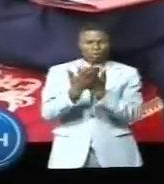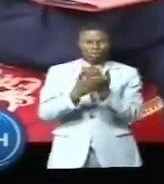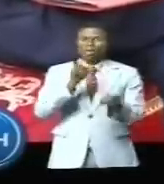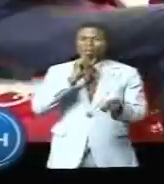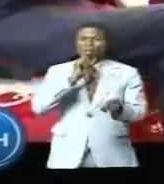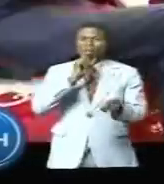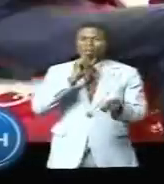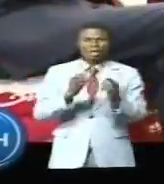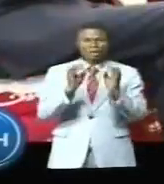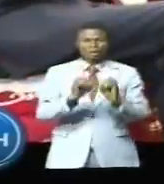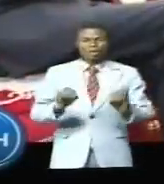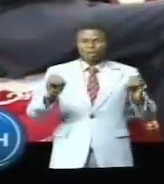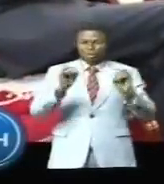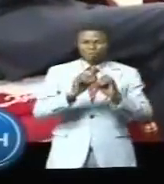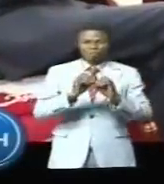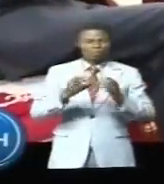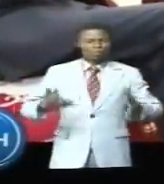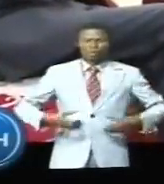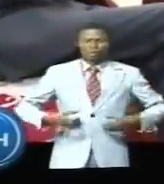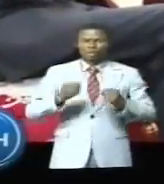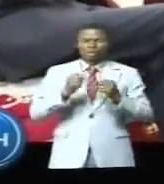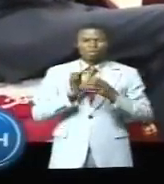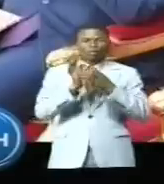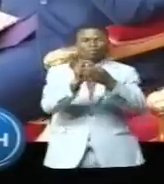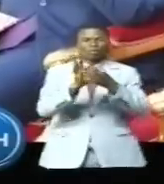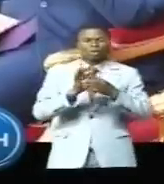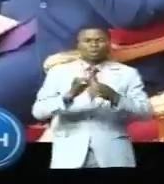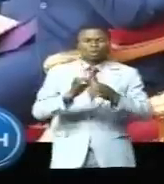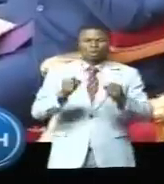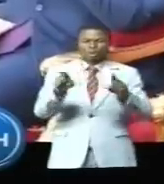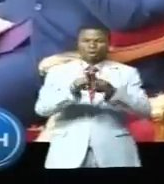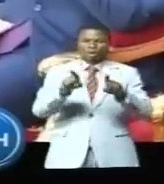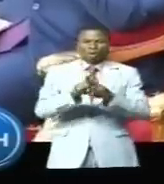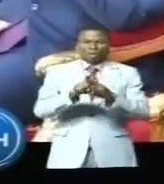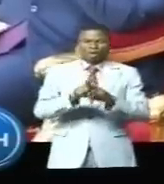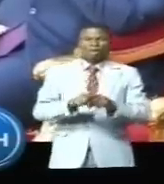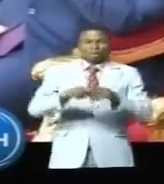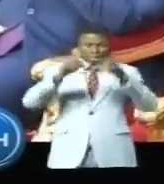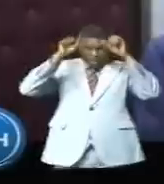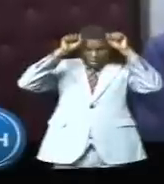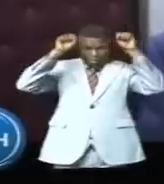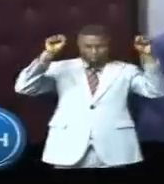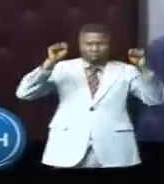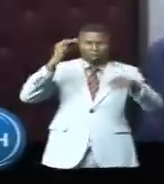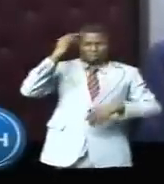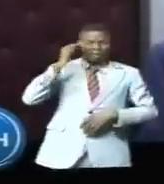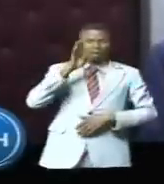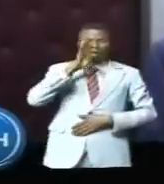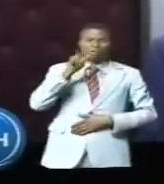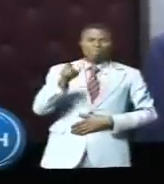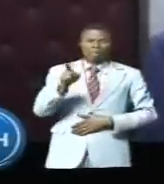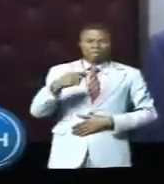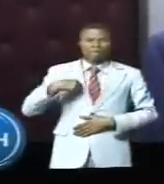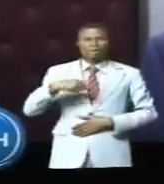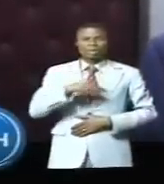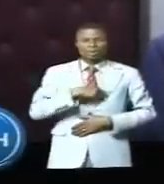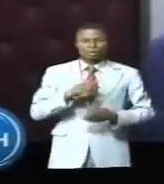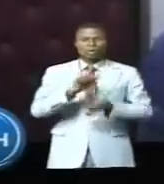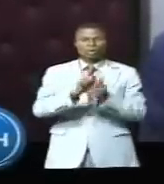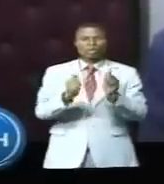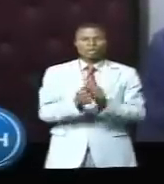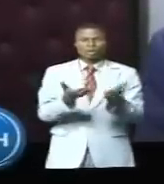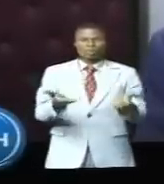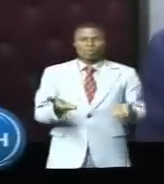qui s'est déroulé dans une ambiance de convivialité, comme le dit l'homme d'État belge. Et ici, on a parlé de la situation